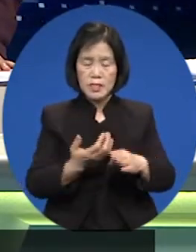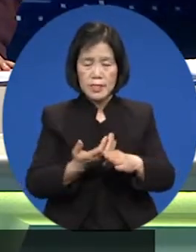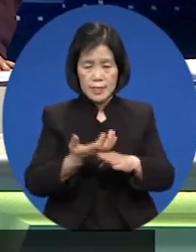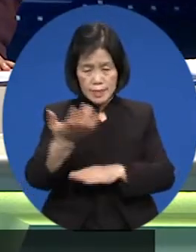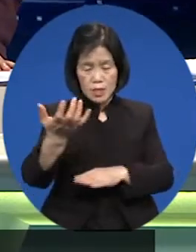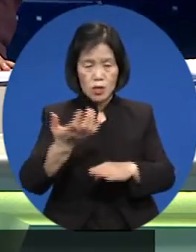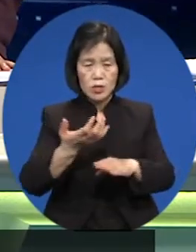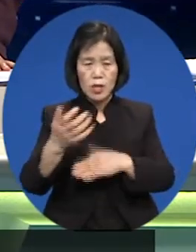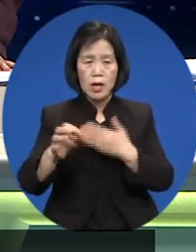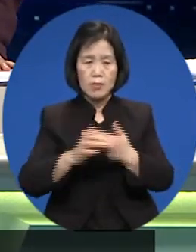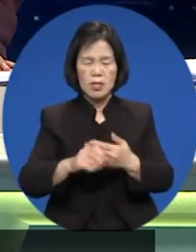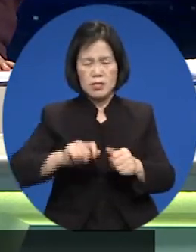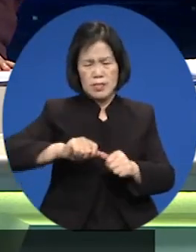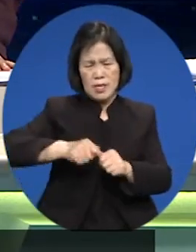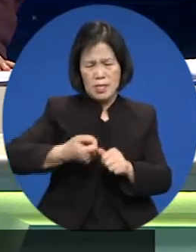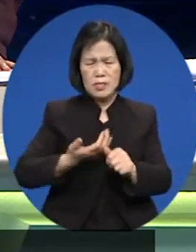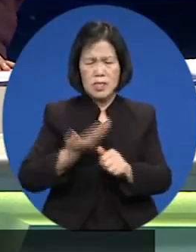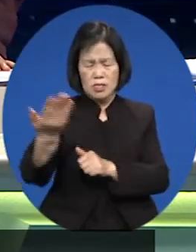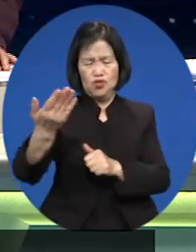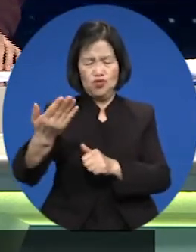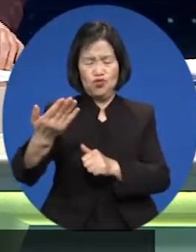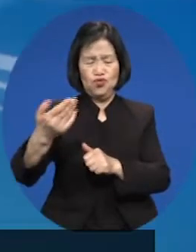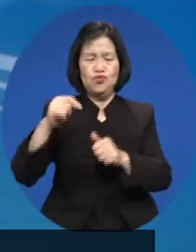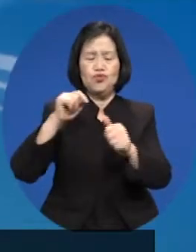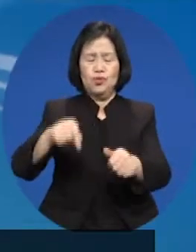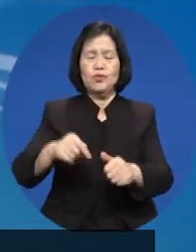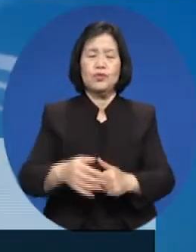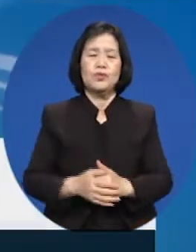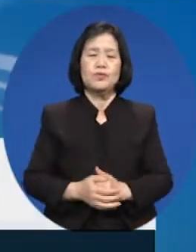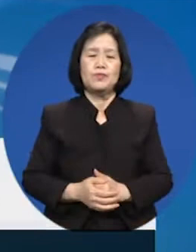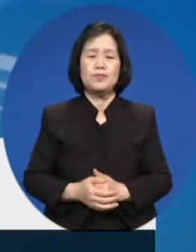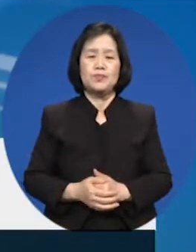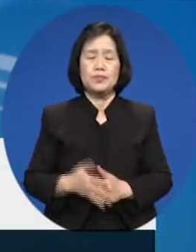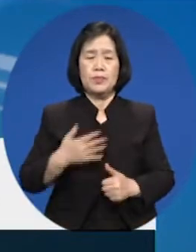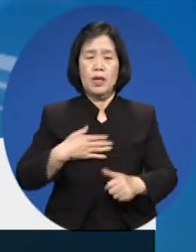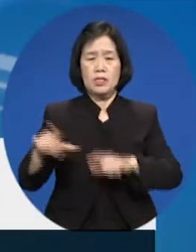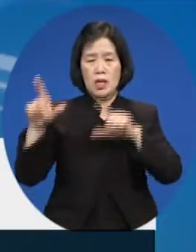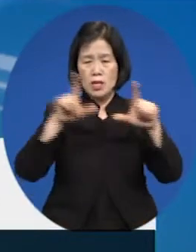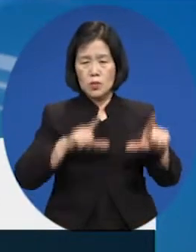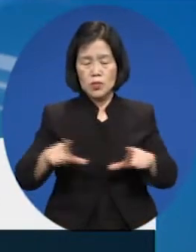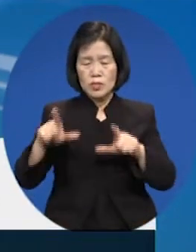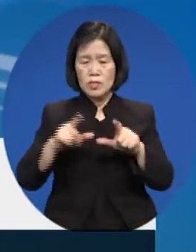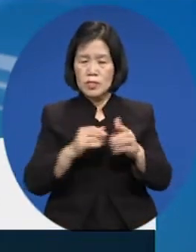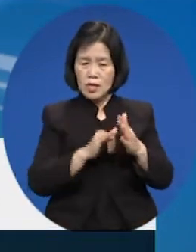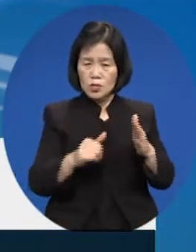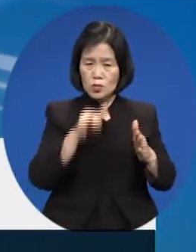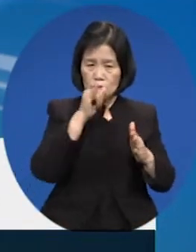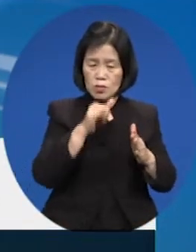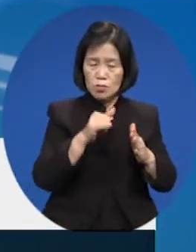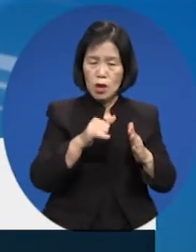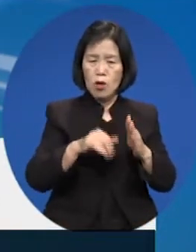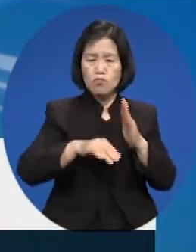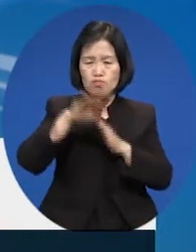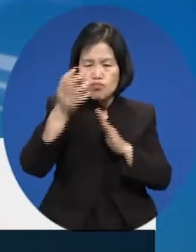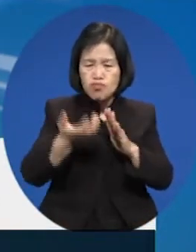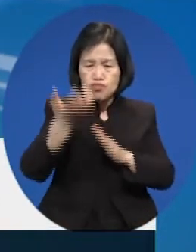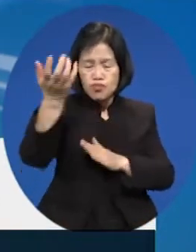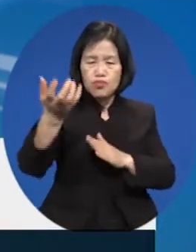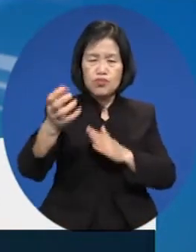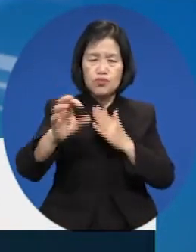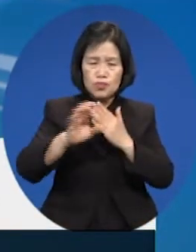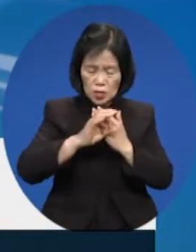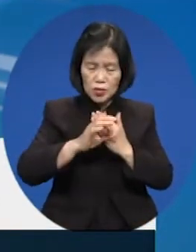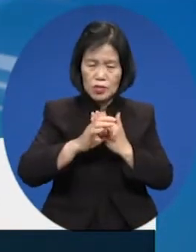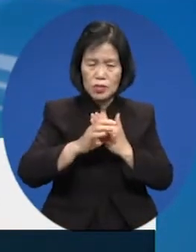공공기관 이전이 사실상 강제 이주 명령으로 받아들이고 있는 거예요. 그러니까 내가 살고 있는 가족들과 있는데 이게 북부 쪽으로 올라가다 보면 어쩔 수